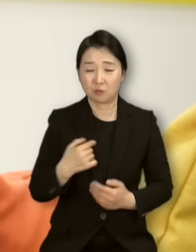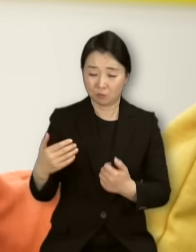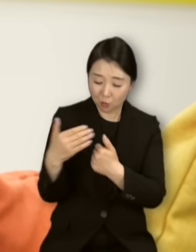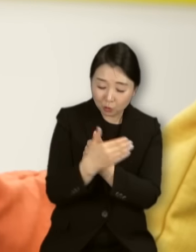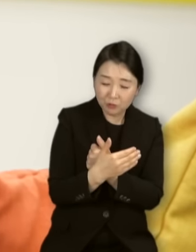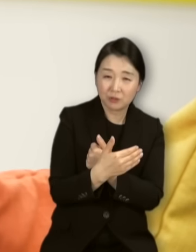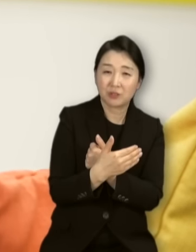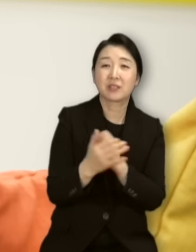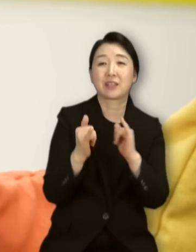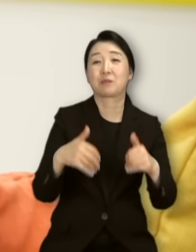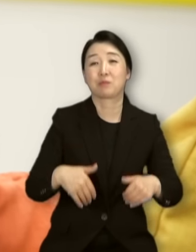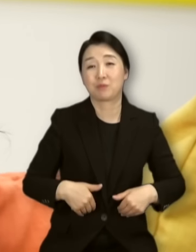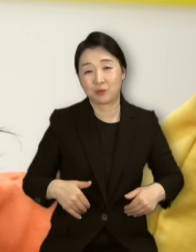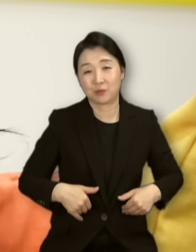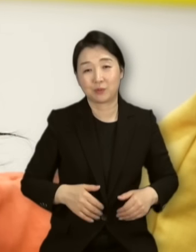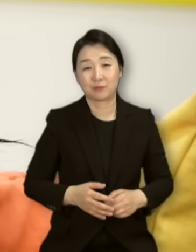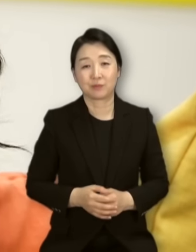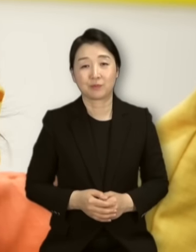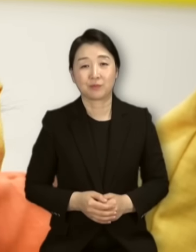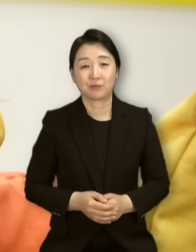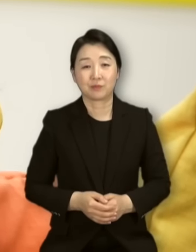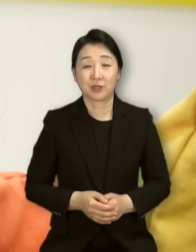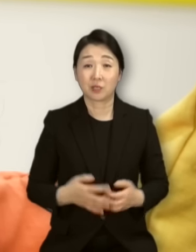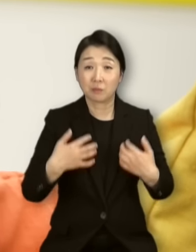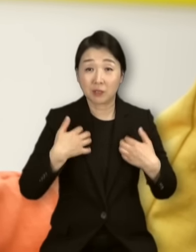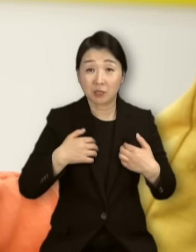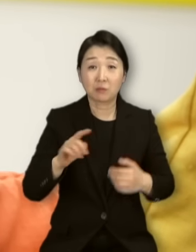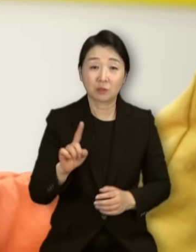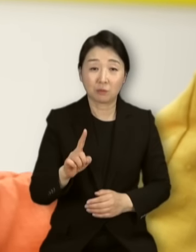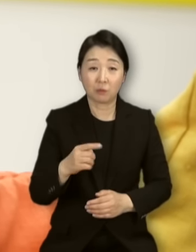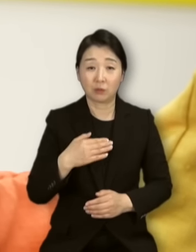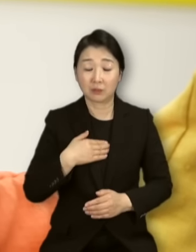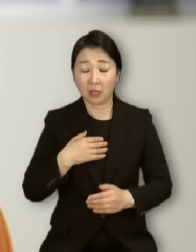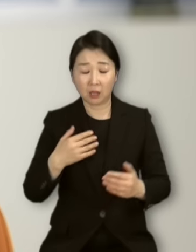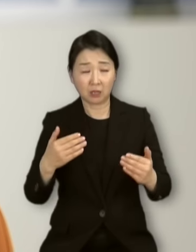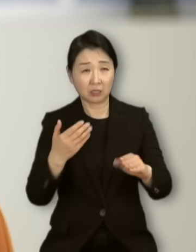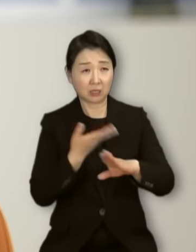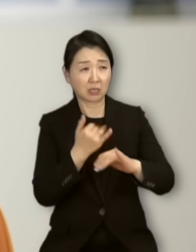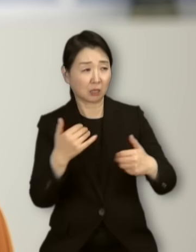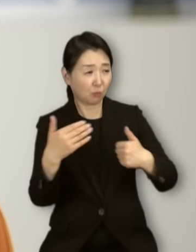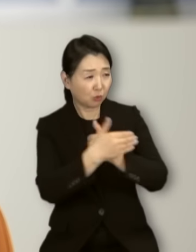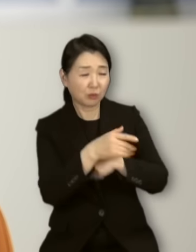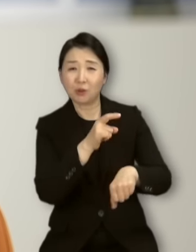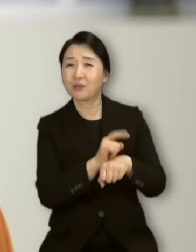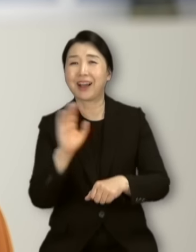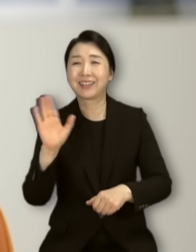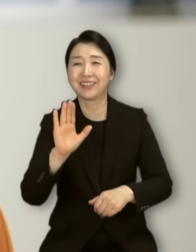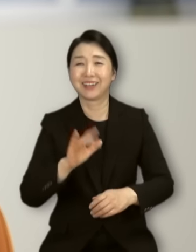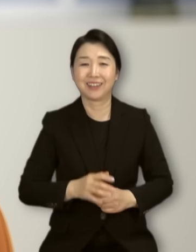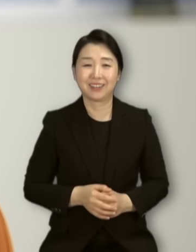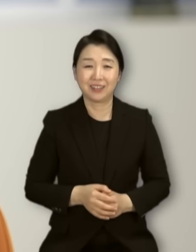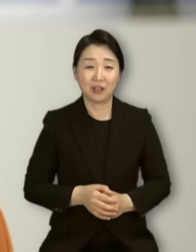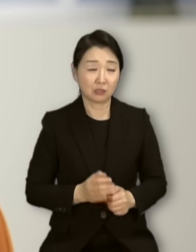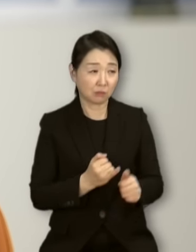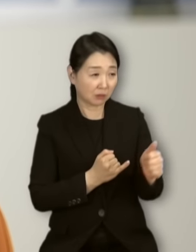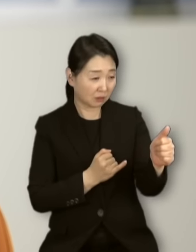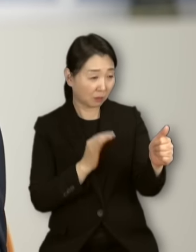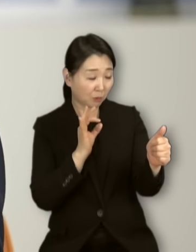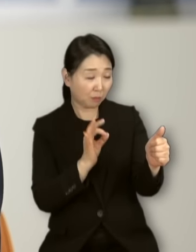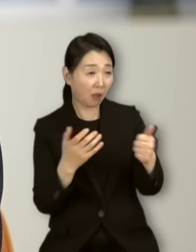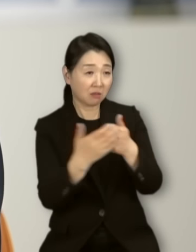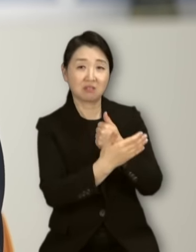아니었거든요 근데 저희 남편한테 그게 가능해지고 어 근데 남편분도 그런 성격이 절대 아닌데